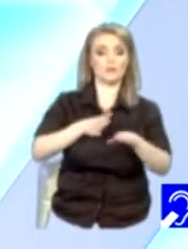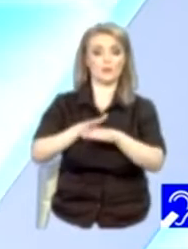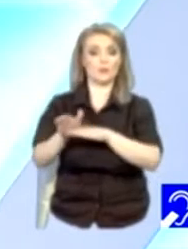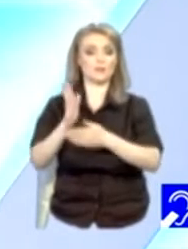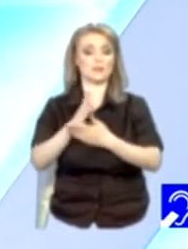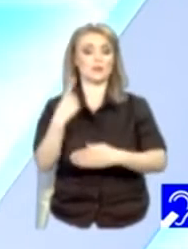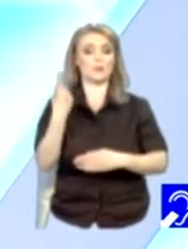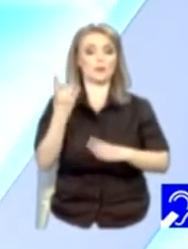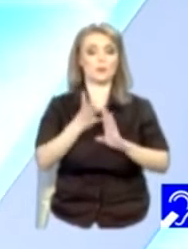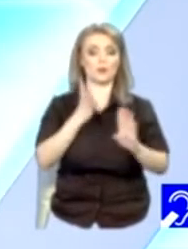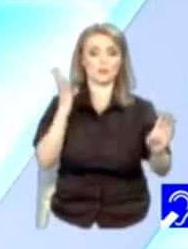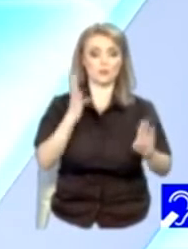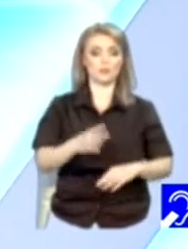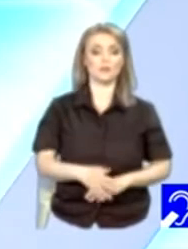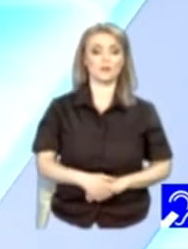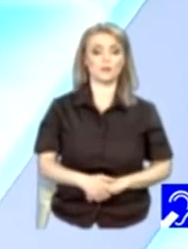primul rând